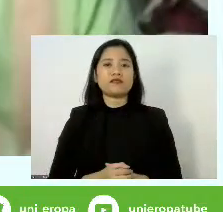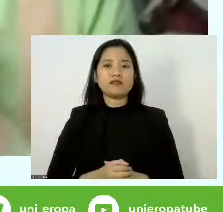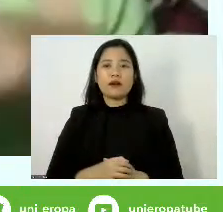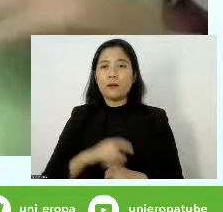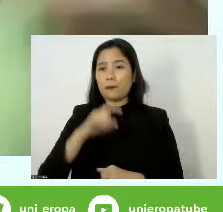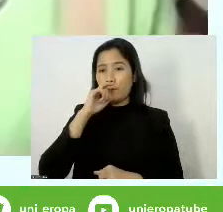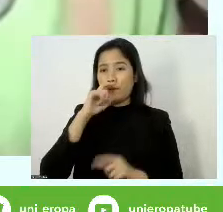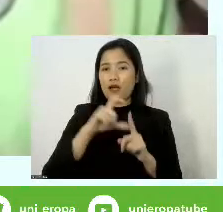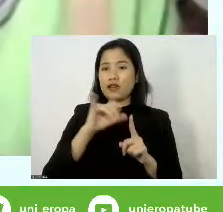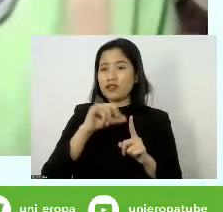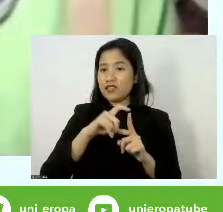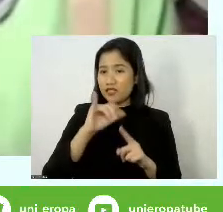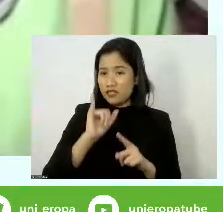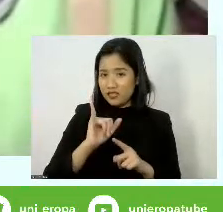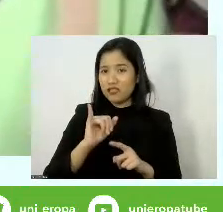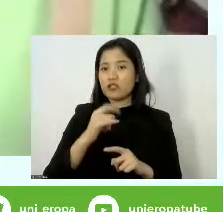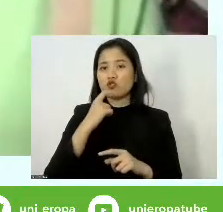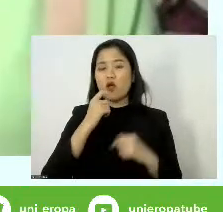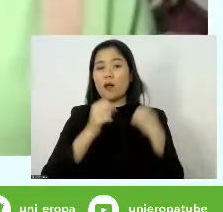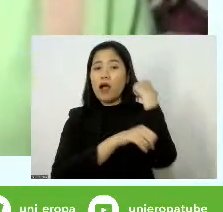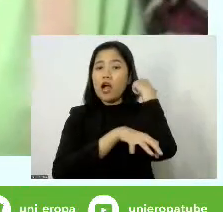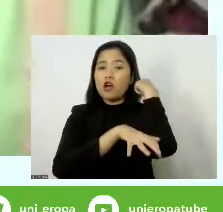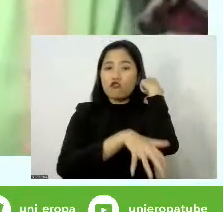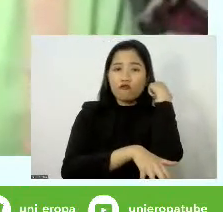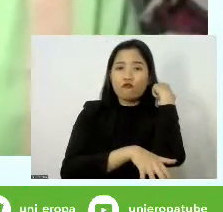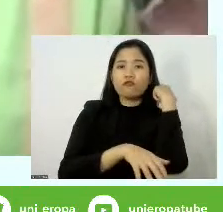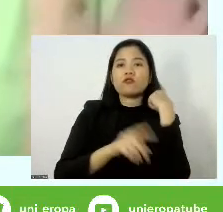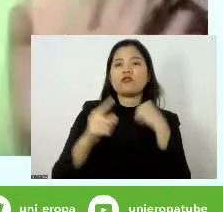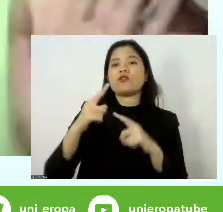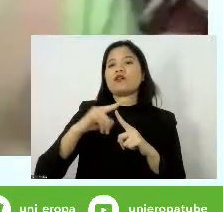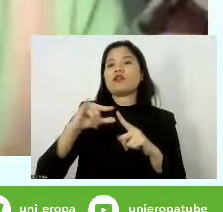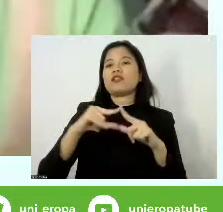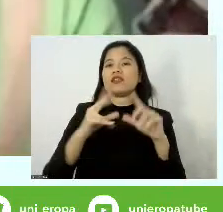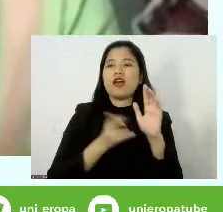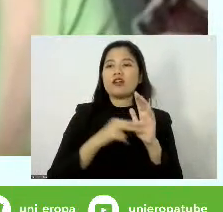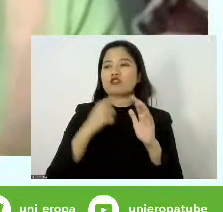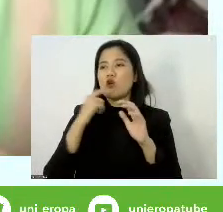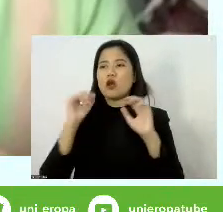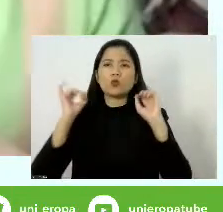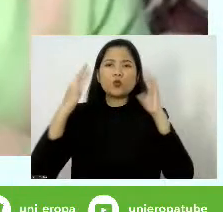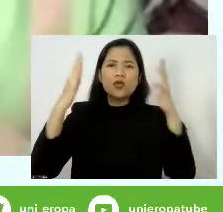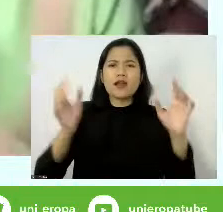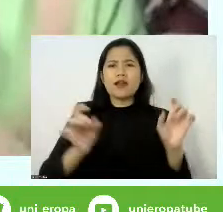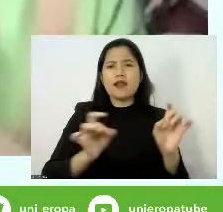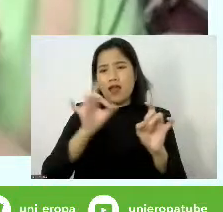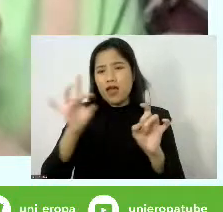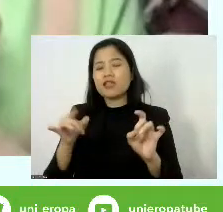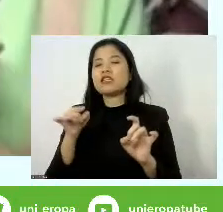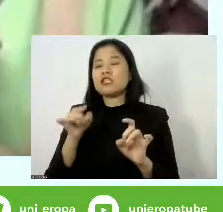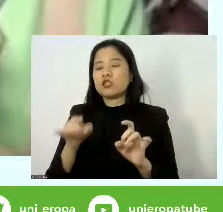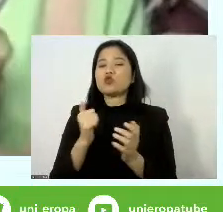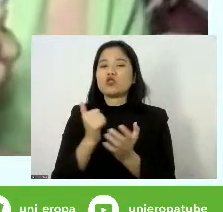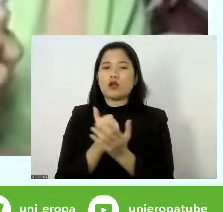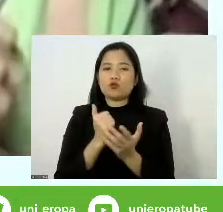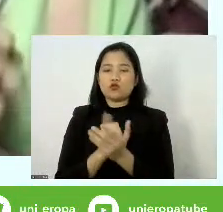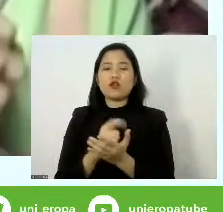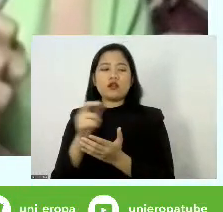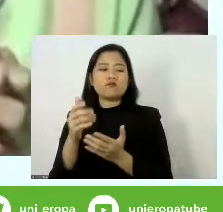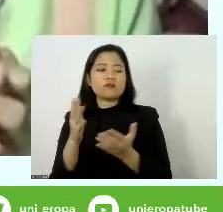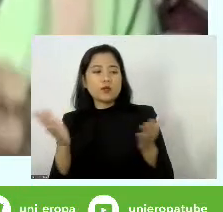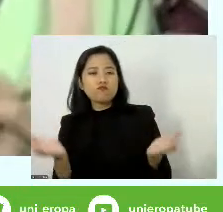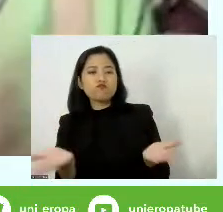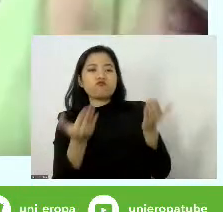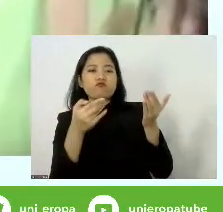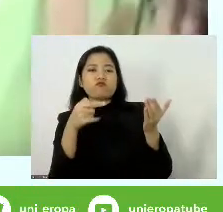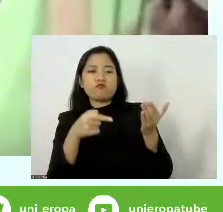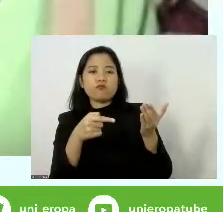Pak Didi yang melestarikan mangrove virus dengan Bastian yang melestarikan hutan dan lain sebagainya Itu yang seharusnya kita angkat kalau